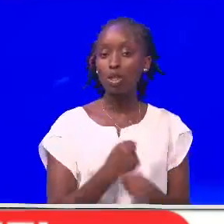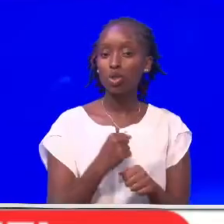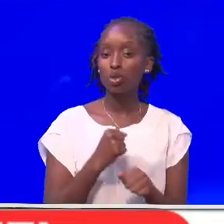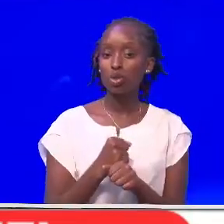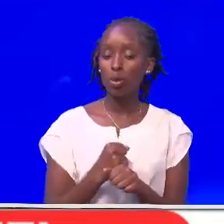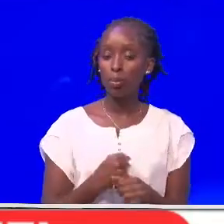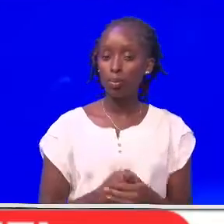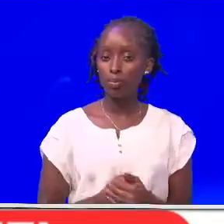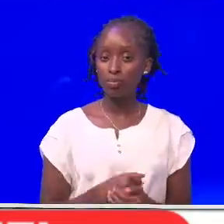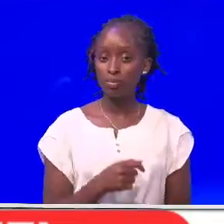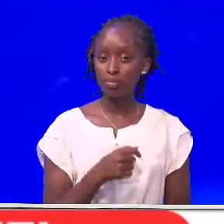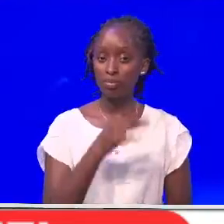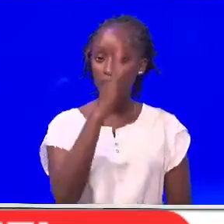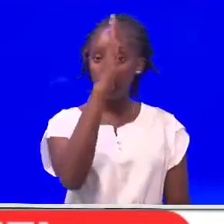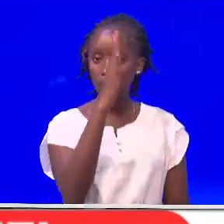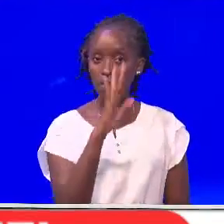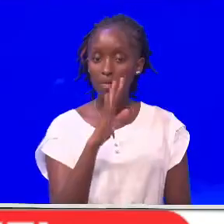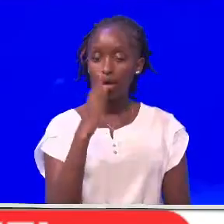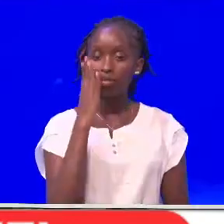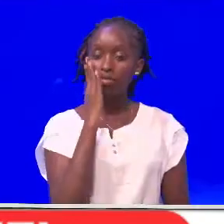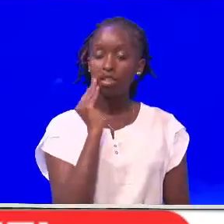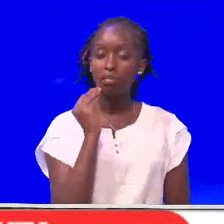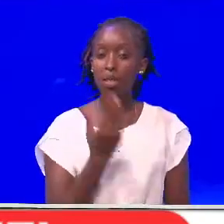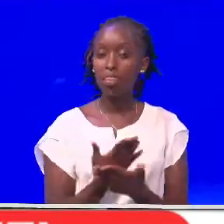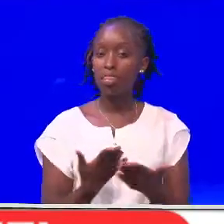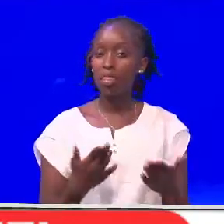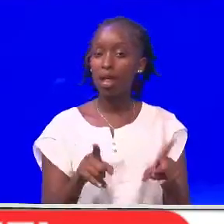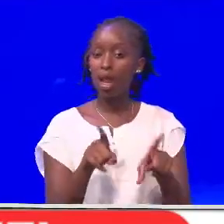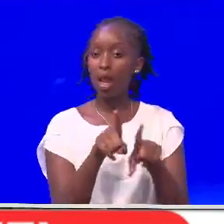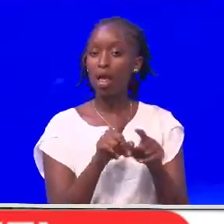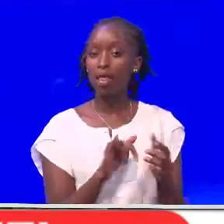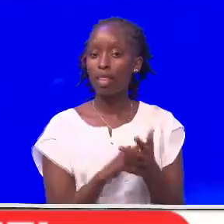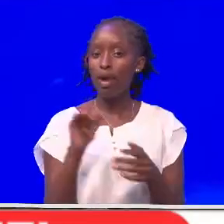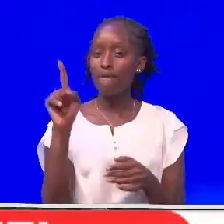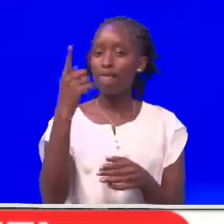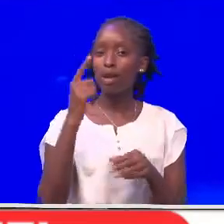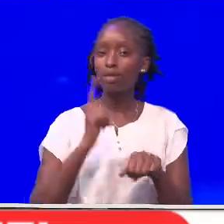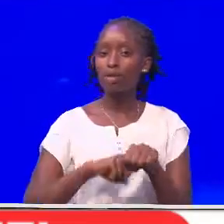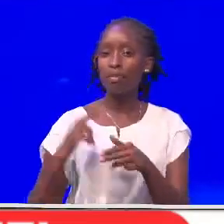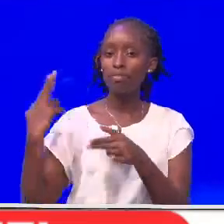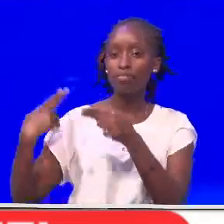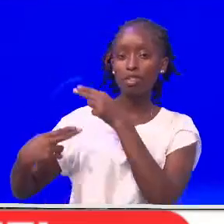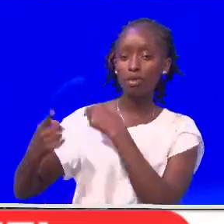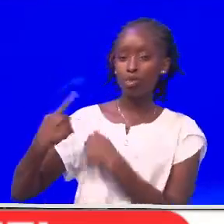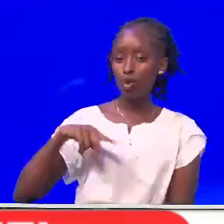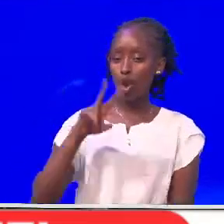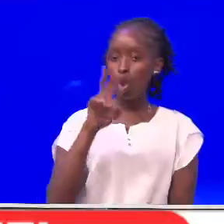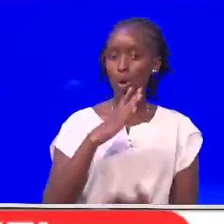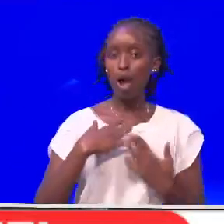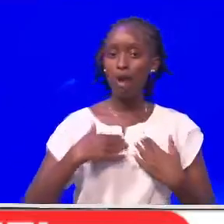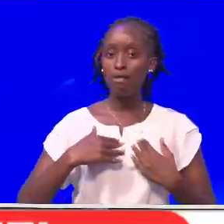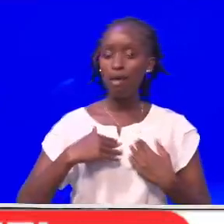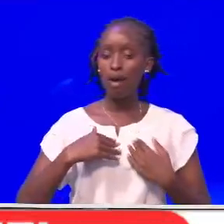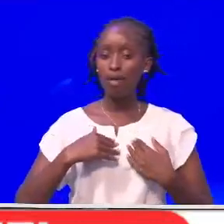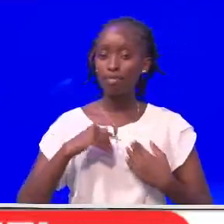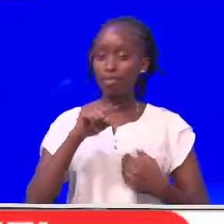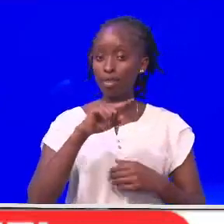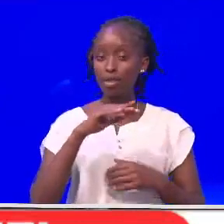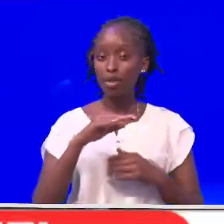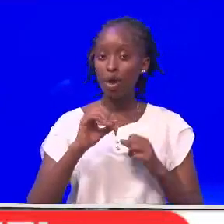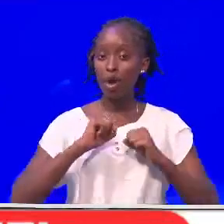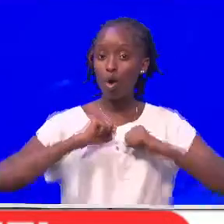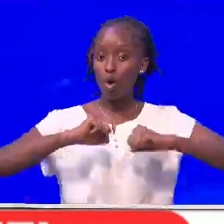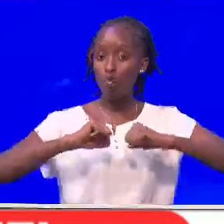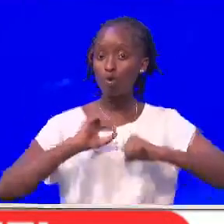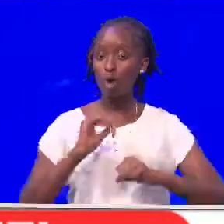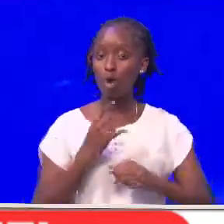shuhudia mambo kama haya kwa historia yake. Ndio mara ya kwanza nashuhudia maaskari wetu wanafuzu leo mbele ya macho